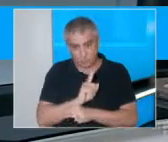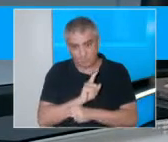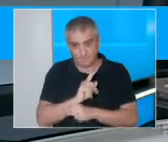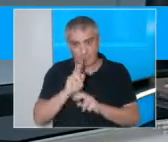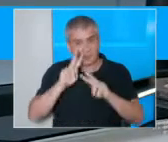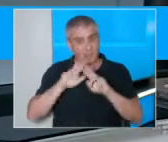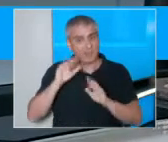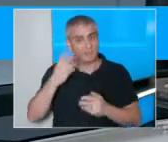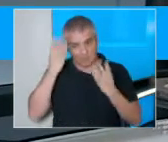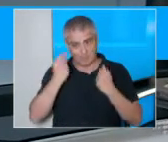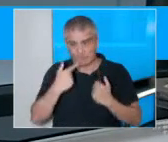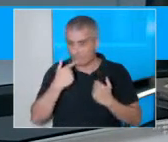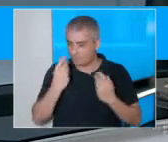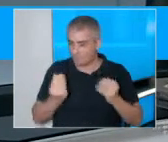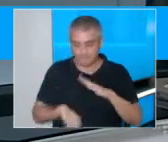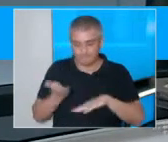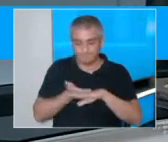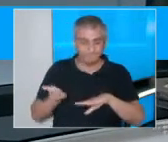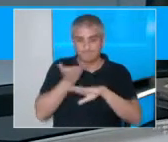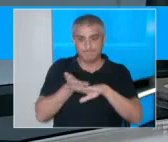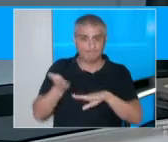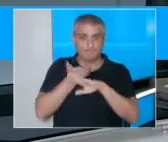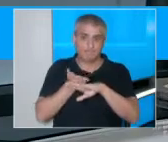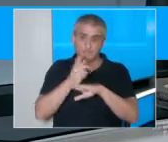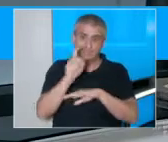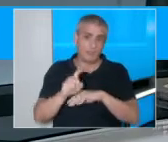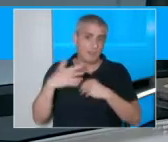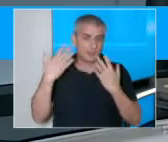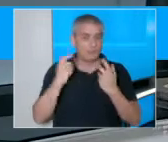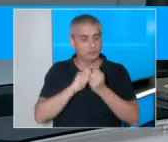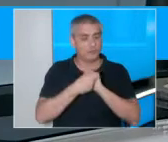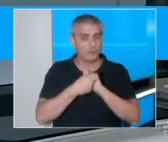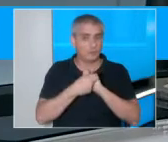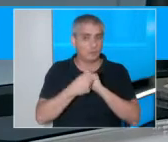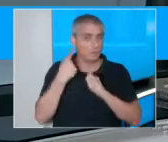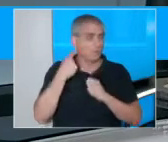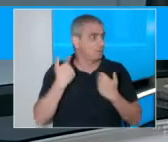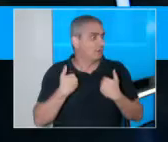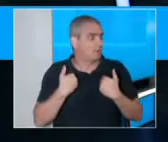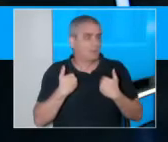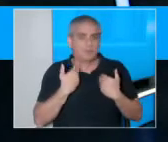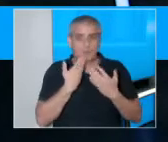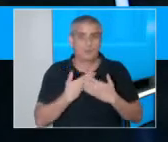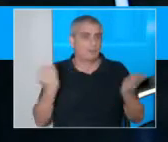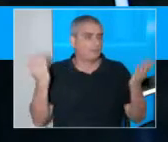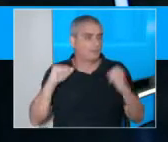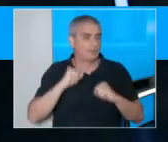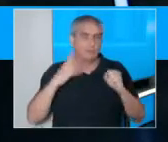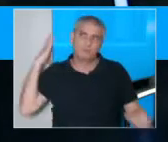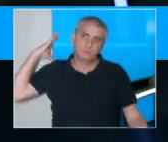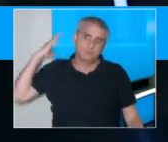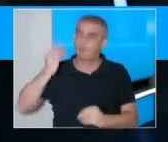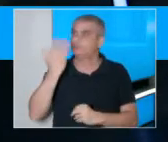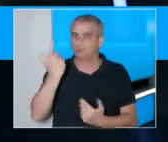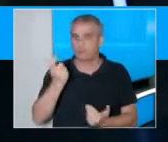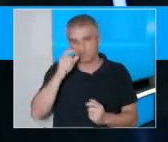המיטו החרדי, זאת אומרת שדברים יצופו, יעלו, ואולי יהיה איזשהו שינוי. תשמע, אנחנו נחשפים כאן להתנהלות של שנים,